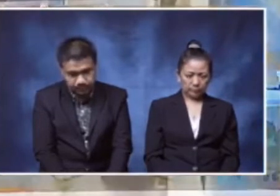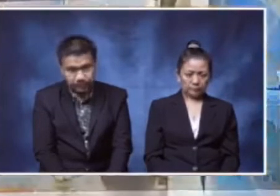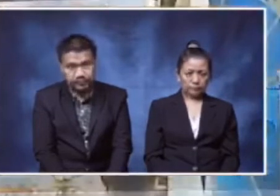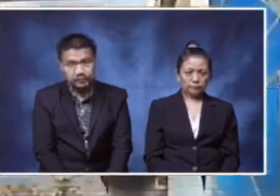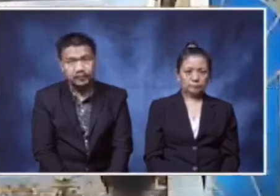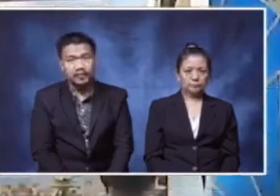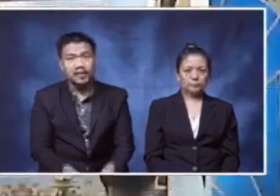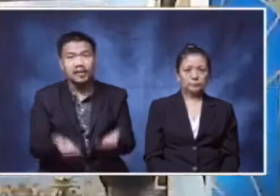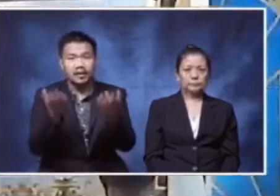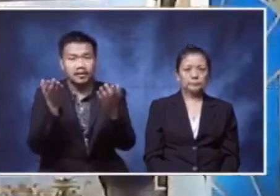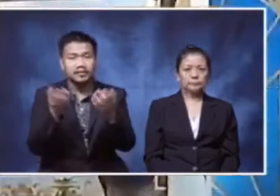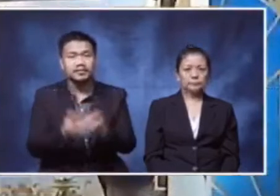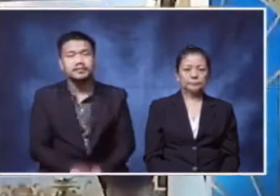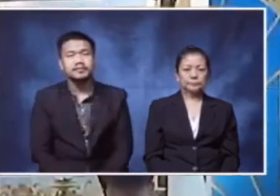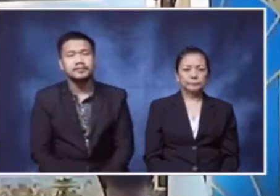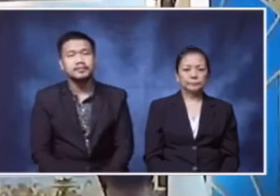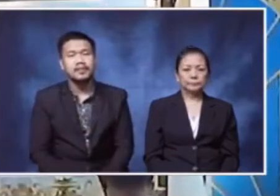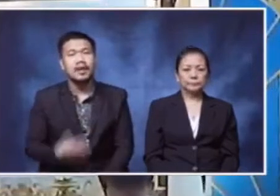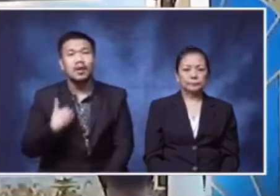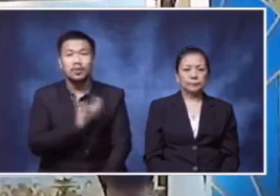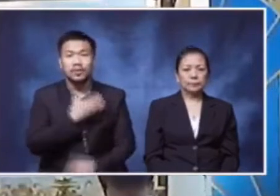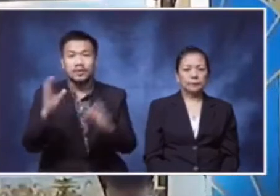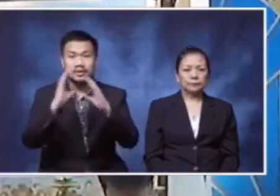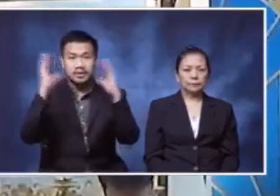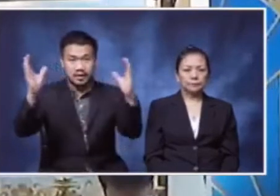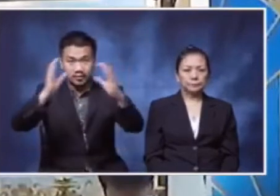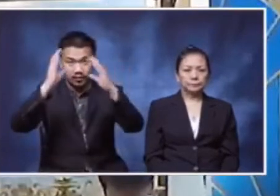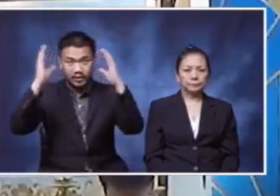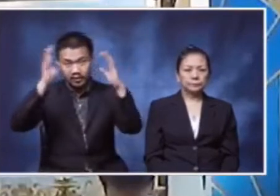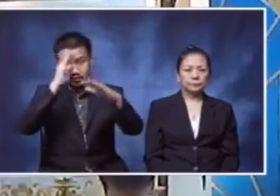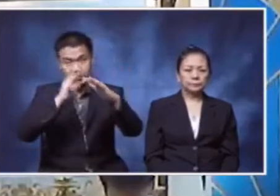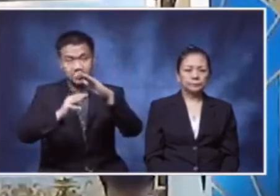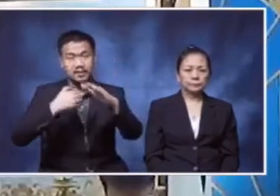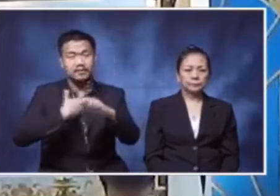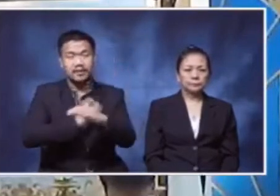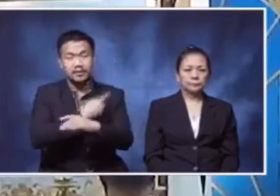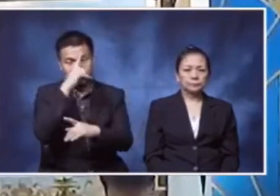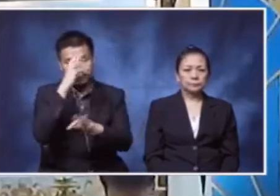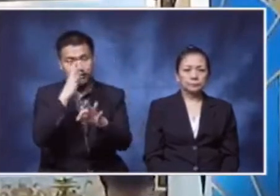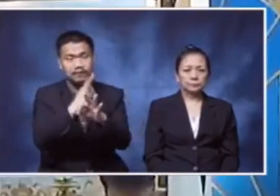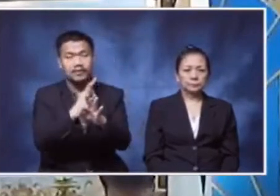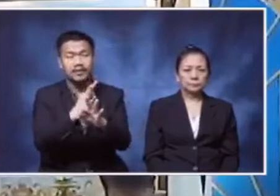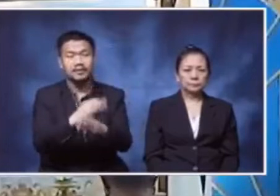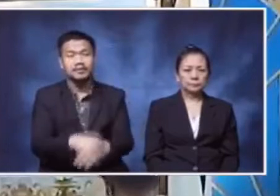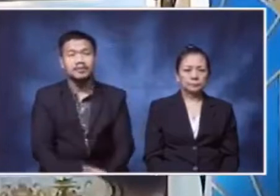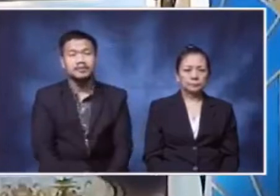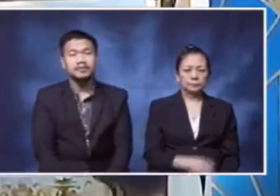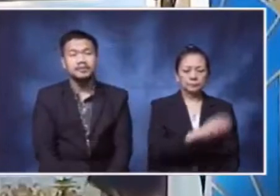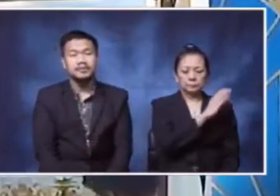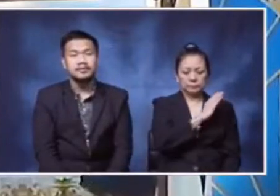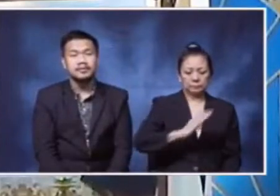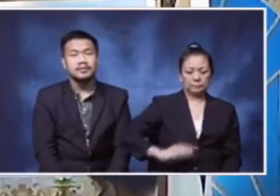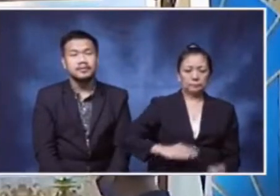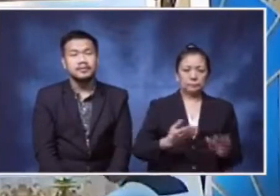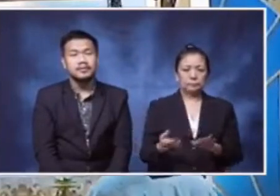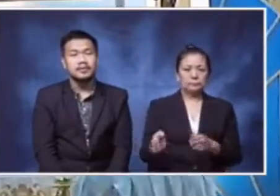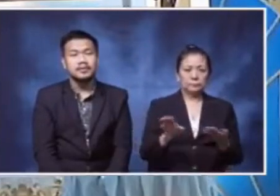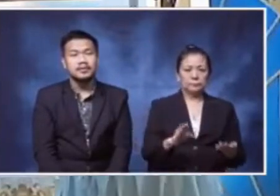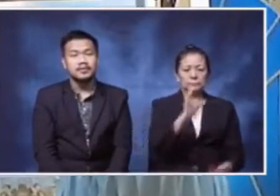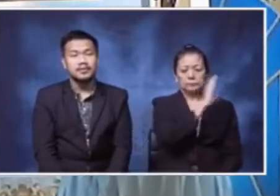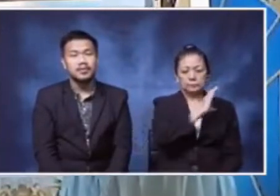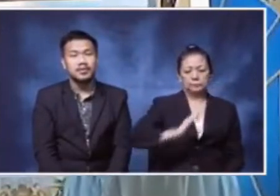Magsitayo po ang lahat. Ipagbunyi natin ang misteryo ng pananampalataya. Si Kristo'y namatay,